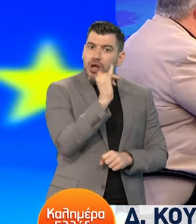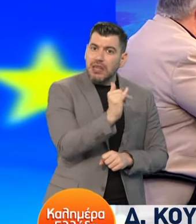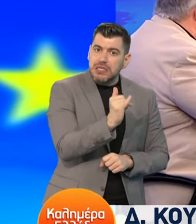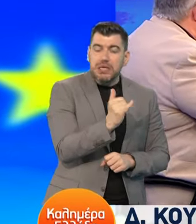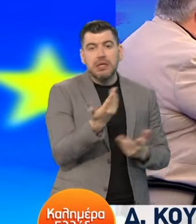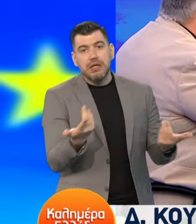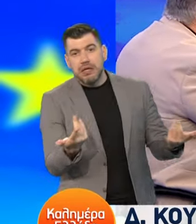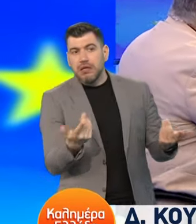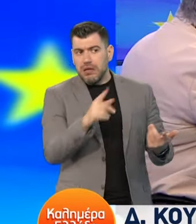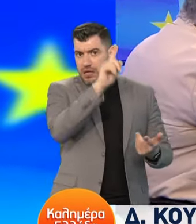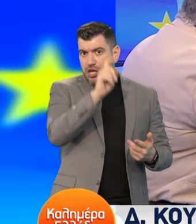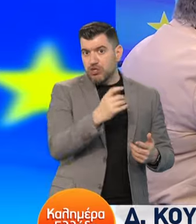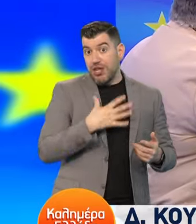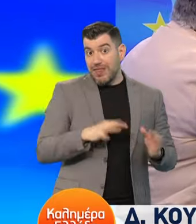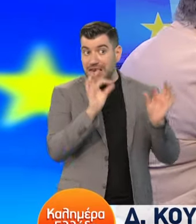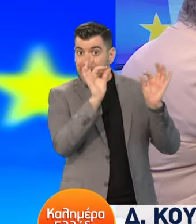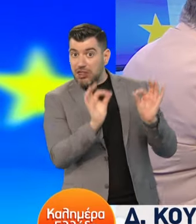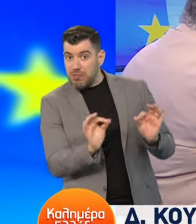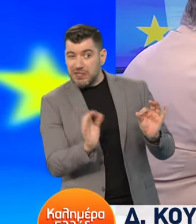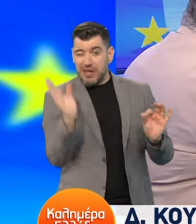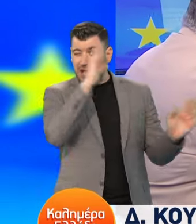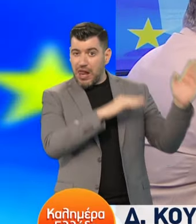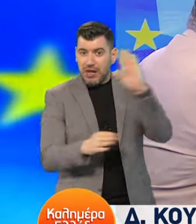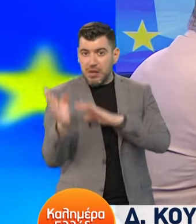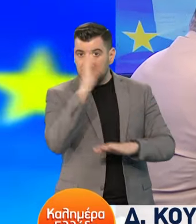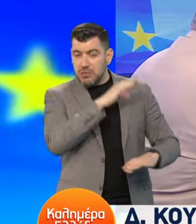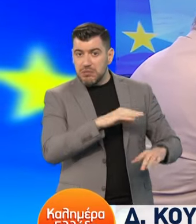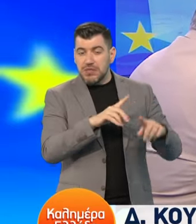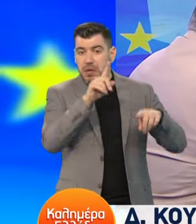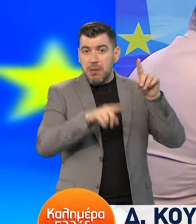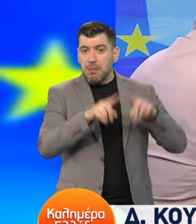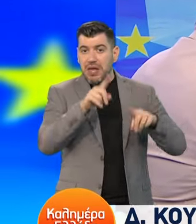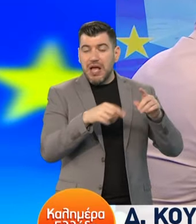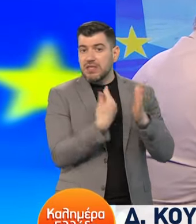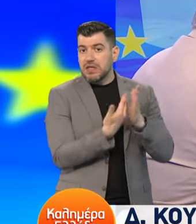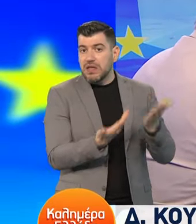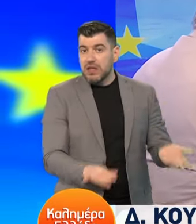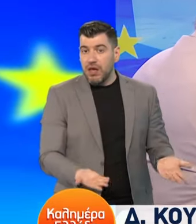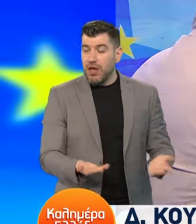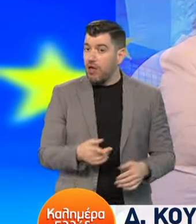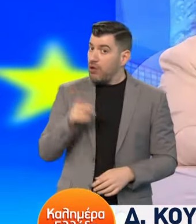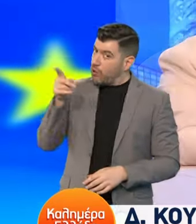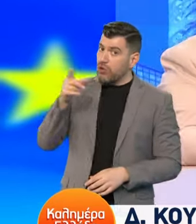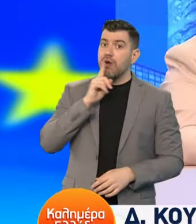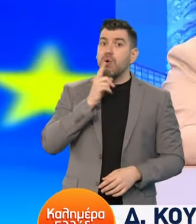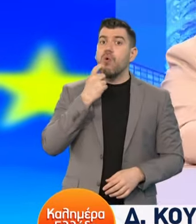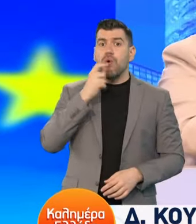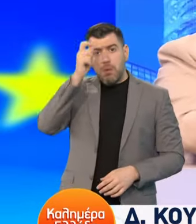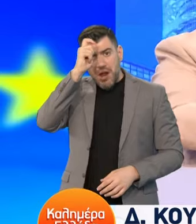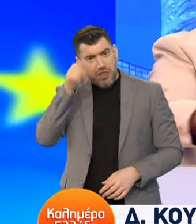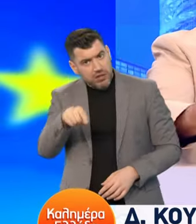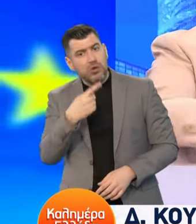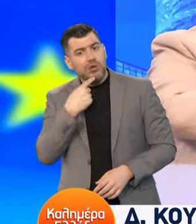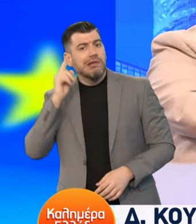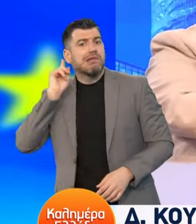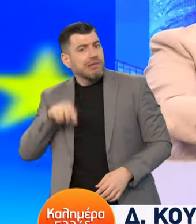κάποιες υποθέσεις οι οποίες απαγορεύονται και από τον ελληνικό νόμο για αρχηγούς κομμάτων. Φυσικά θα έχει παρατυπία. Το παραδέχτηκε